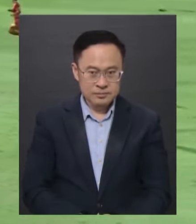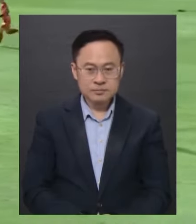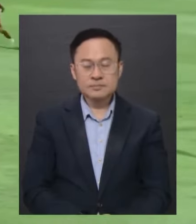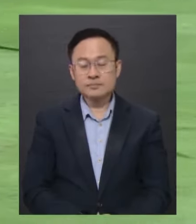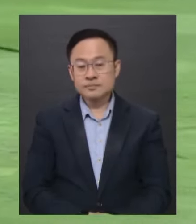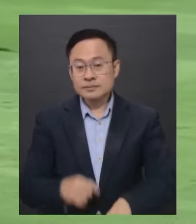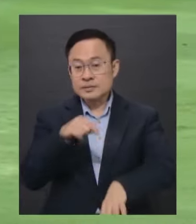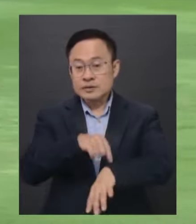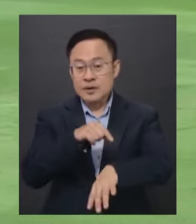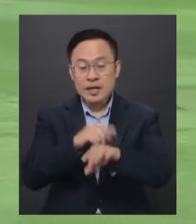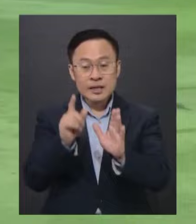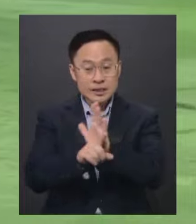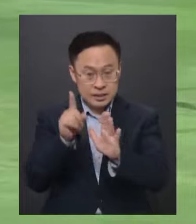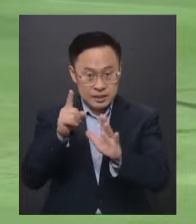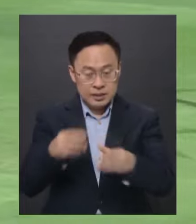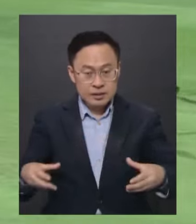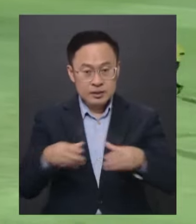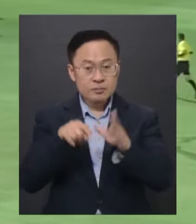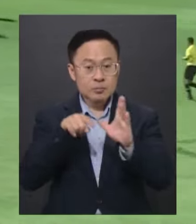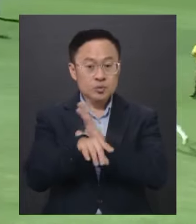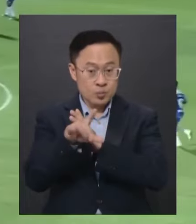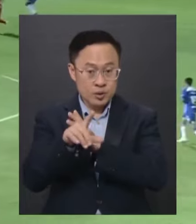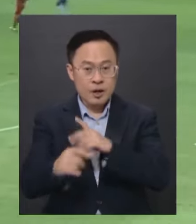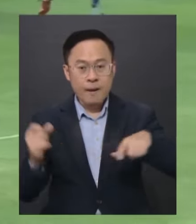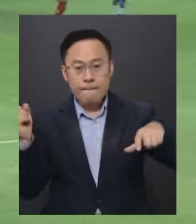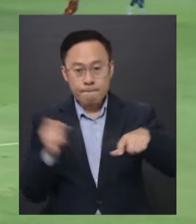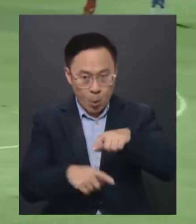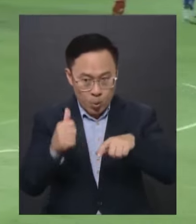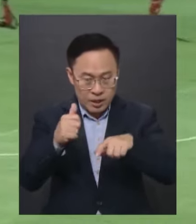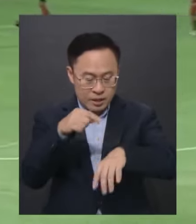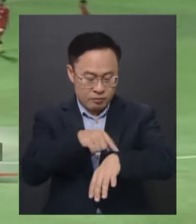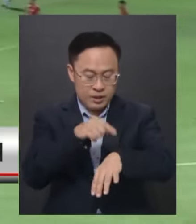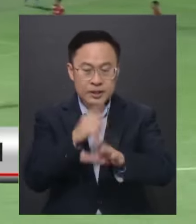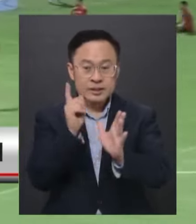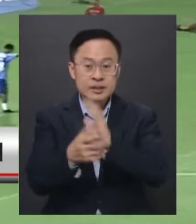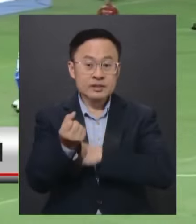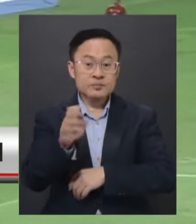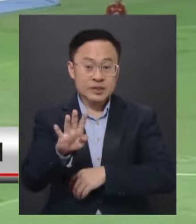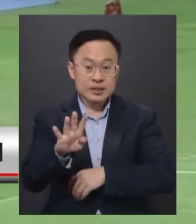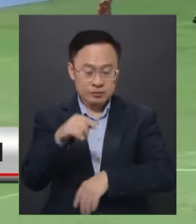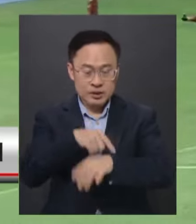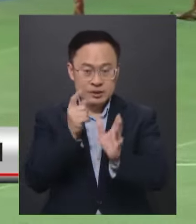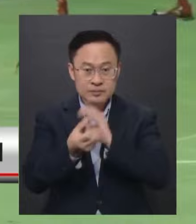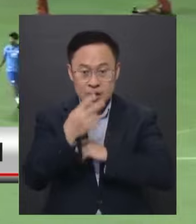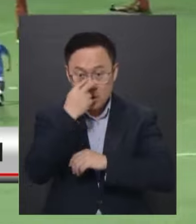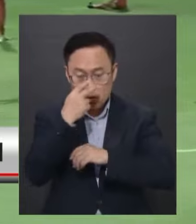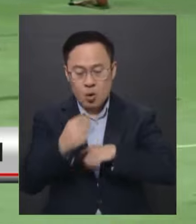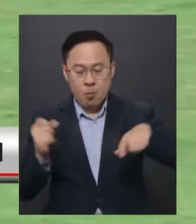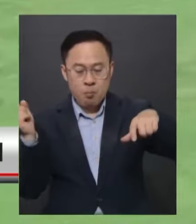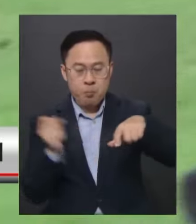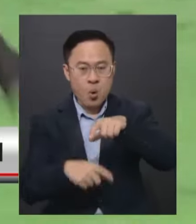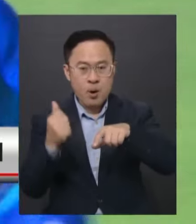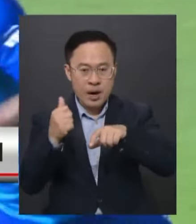มาในครึ่งแรกเนี่ยเป็นทางฝั่งของเจ้าถิ่นที่ได้ประตูก่อนในนาทีที่ 14ค่ะจังหวะแปโล่งๆนะคะของ haron